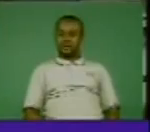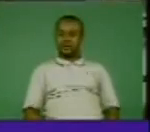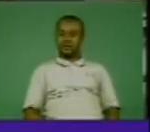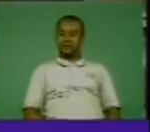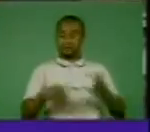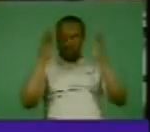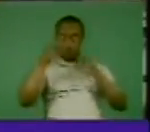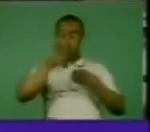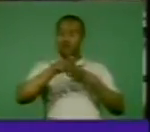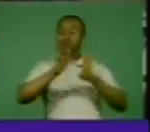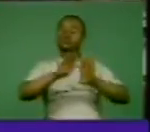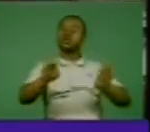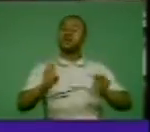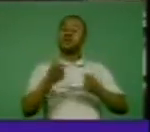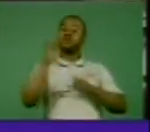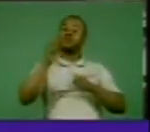Waheshimiwa wajumbe bado tuko kwenye bunge.